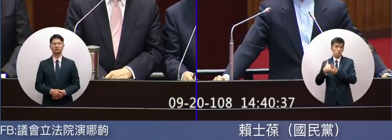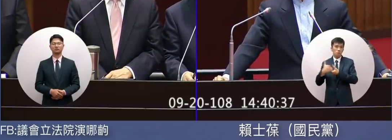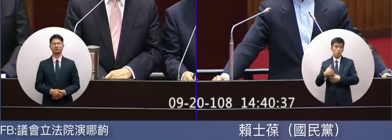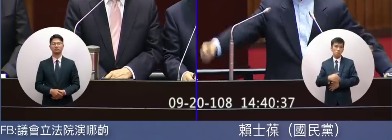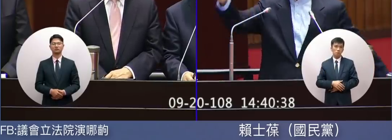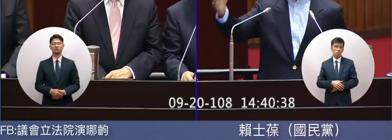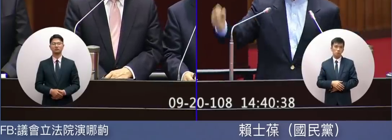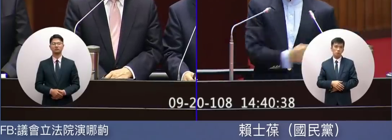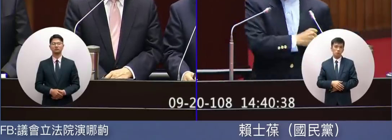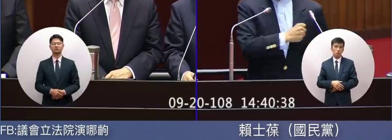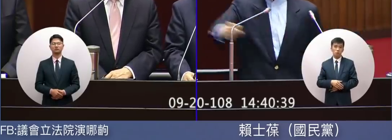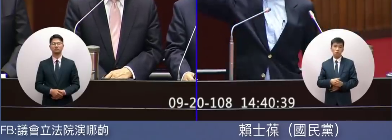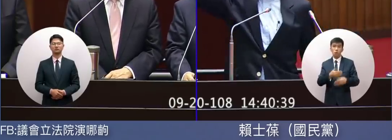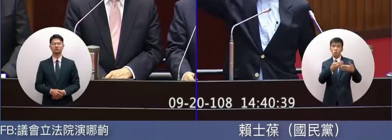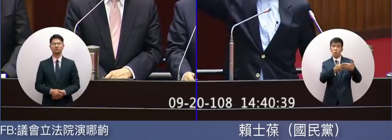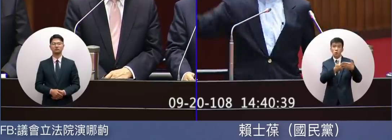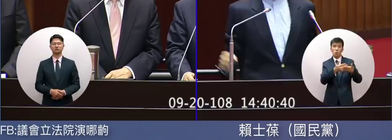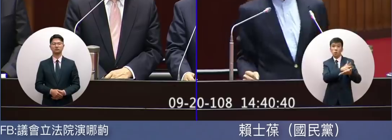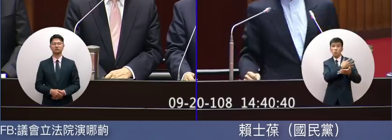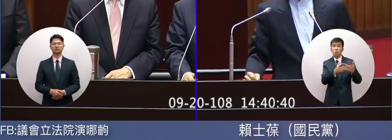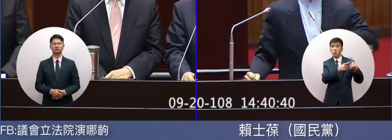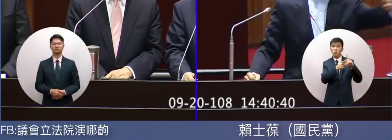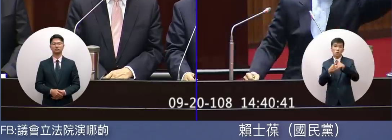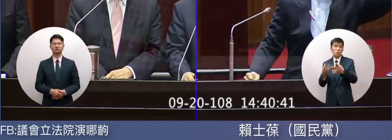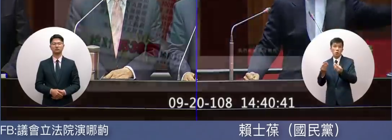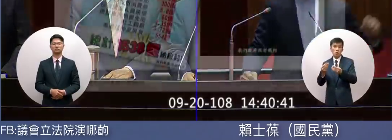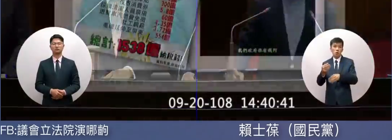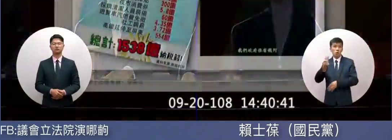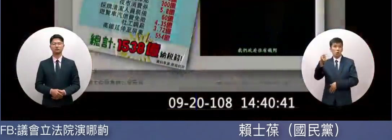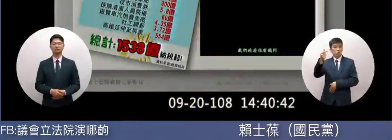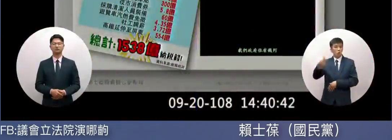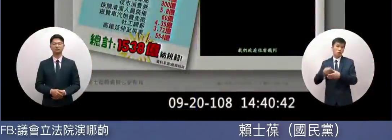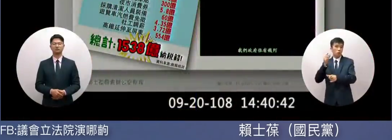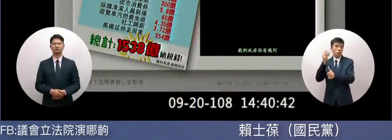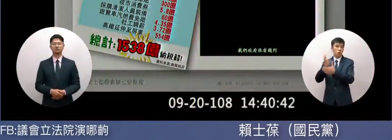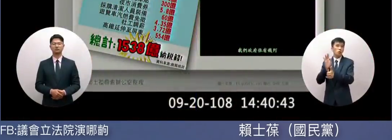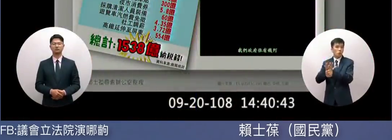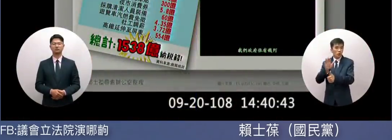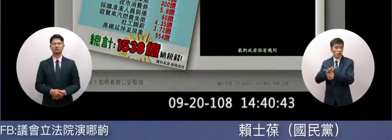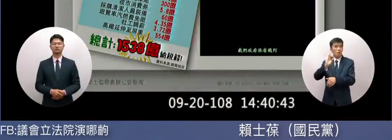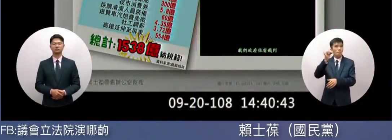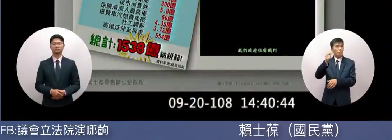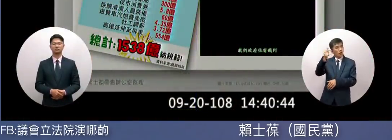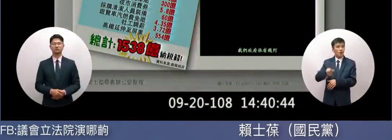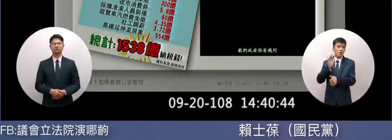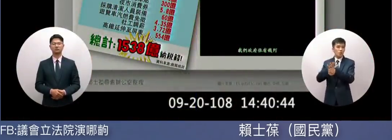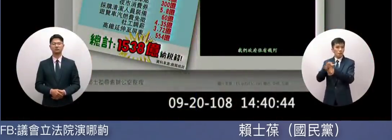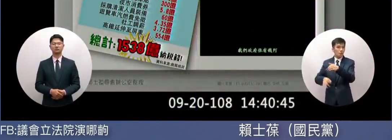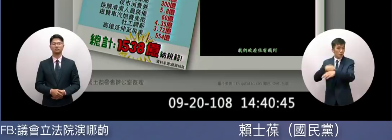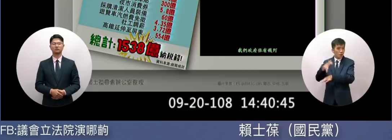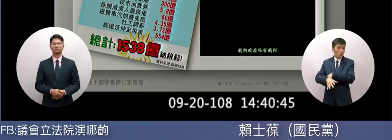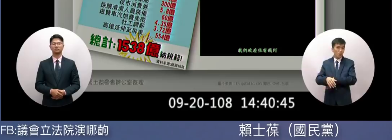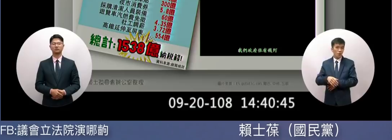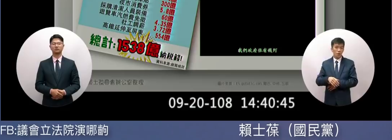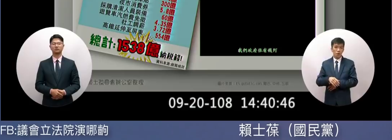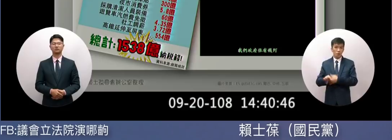啊、哦，陆克不来，36亿弹起你，100亿弹起你，几百亿弹起你，有人跟你